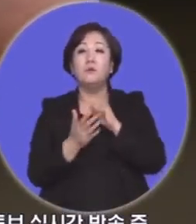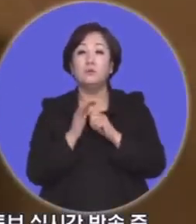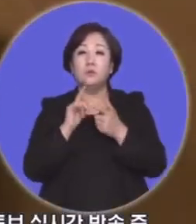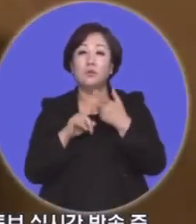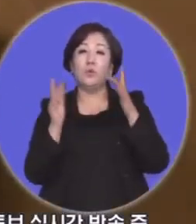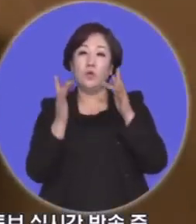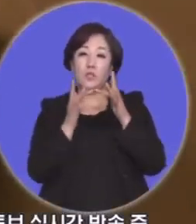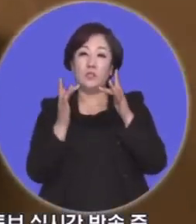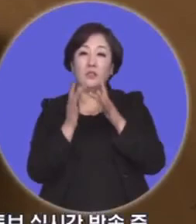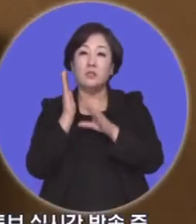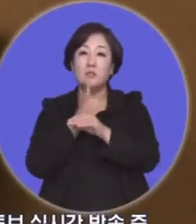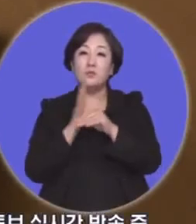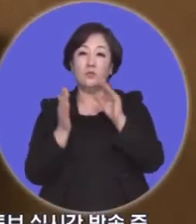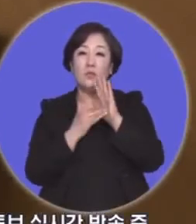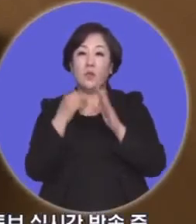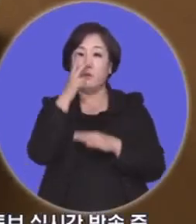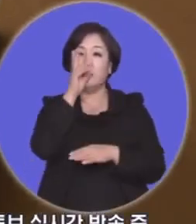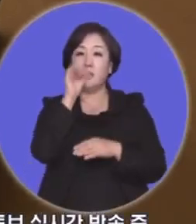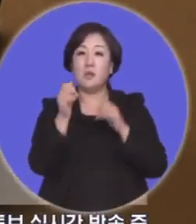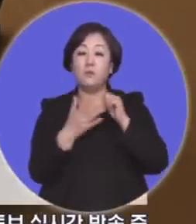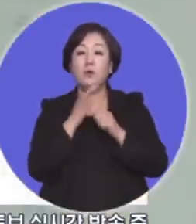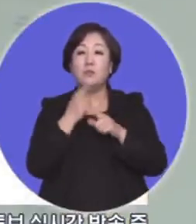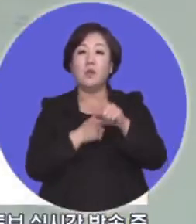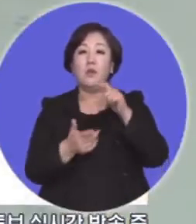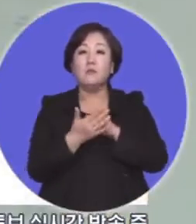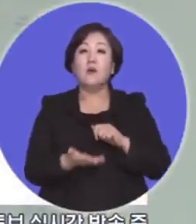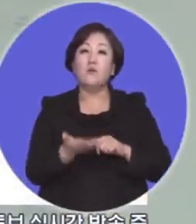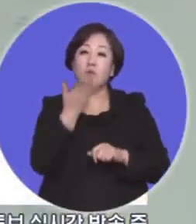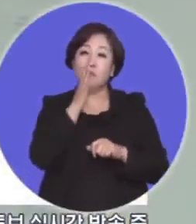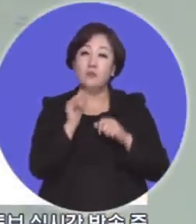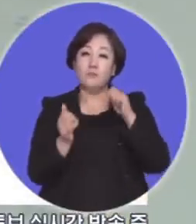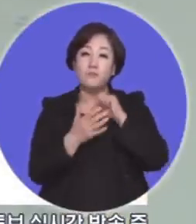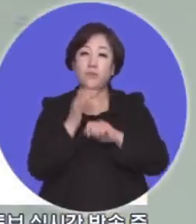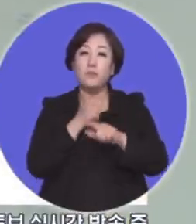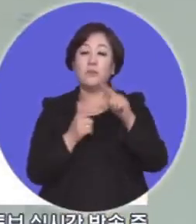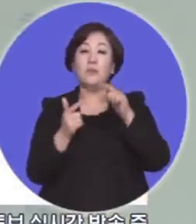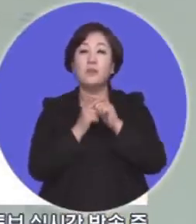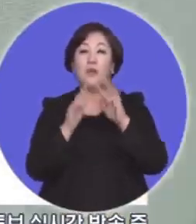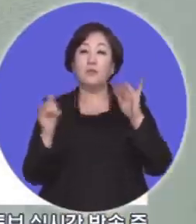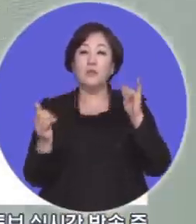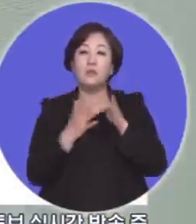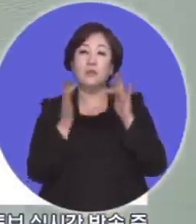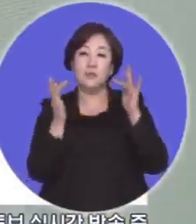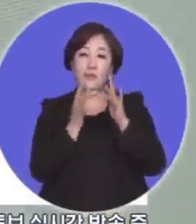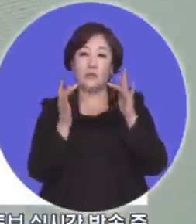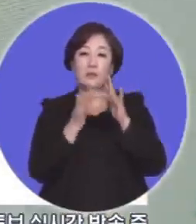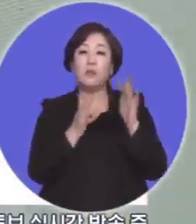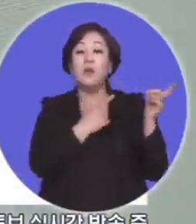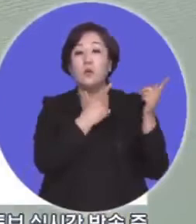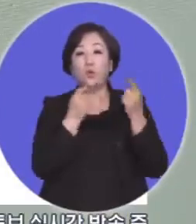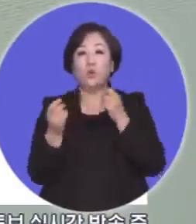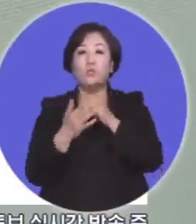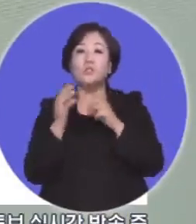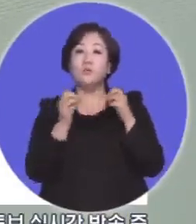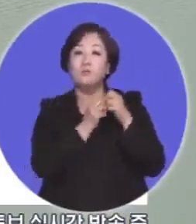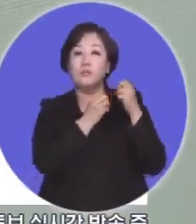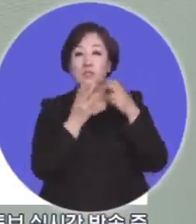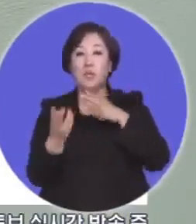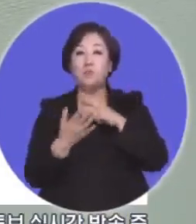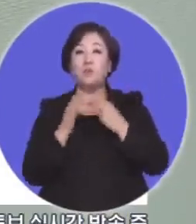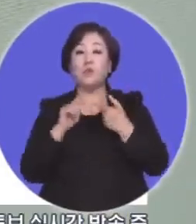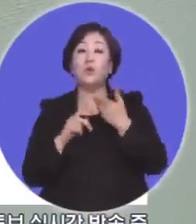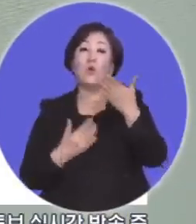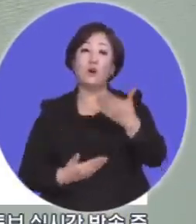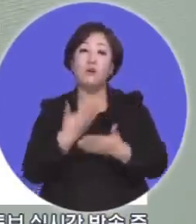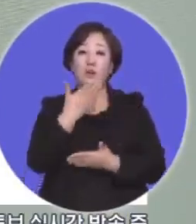포털사이트의 상품을 검색하면 랭킹이 높거나 우수상품 이라고 추천하는 업체들의 일괄적으로 문자를 보내고 거래가